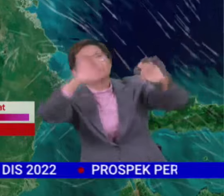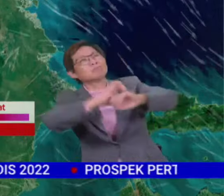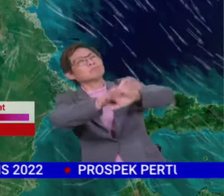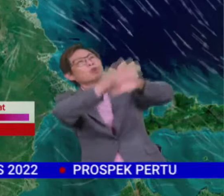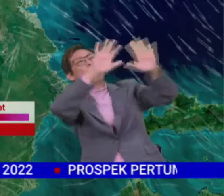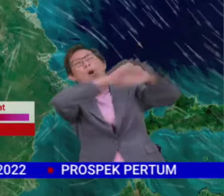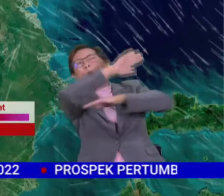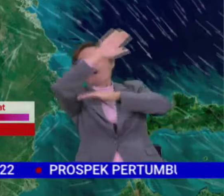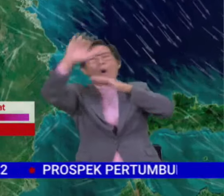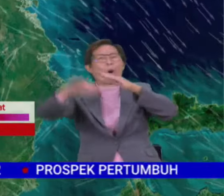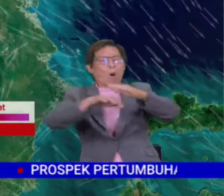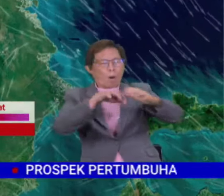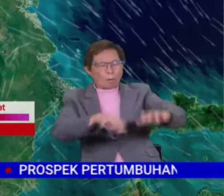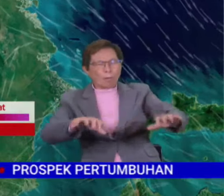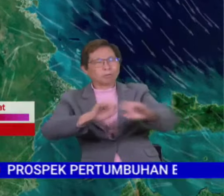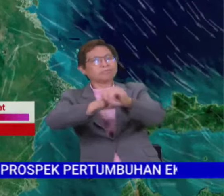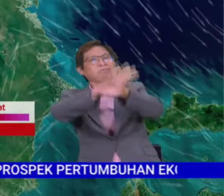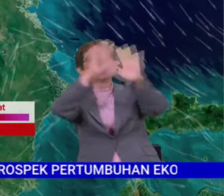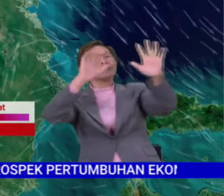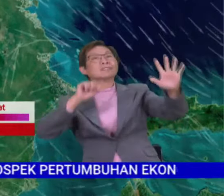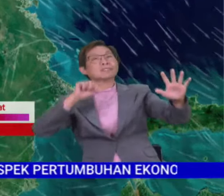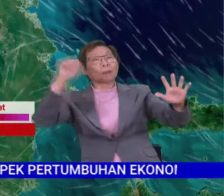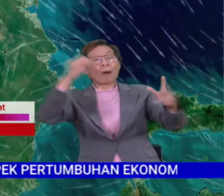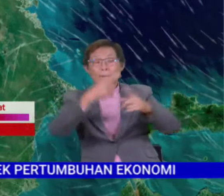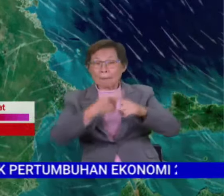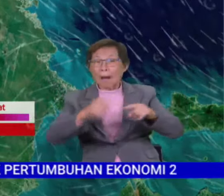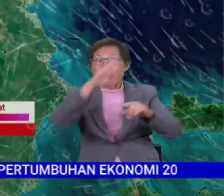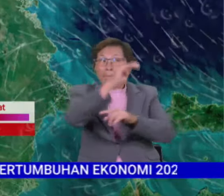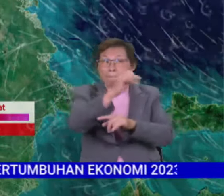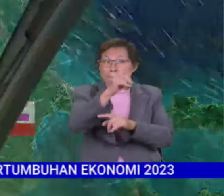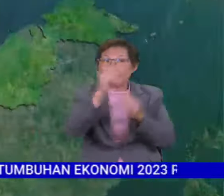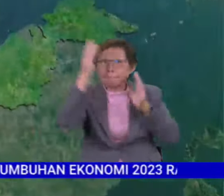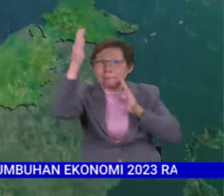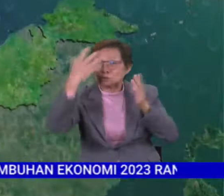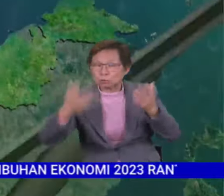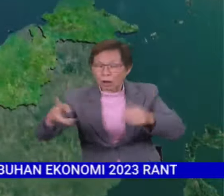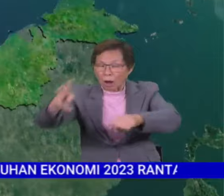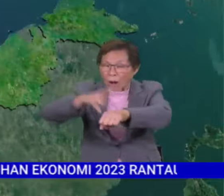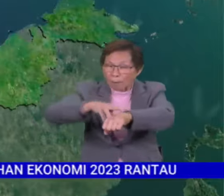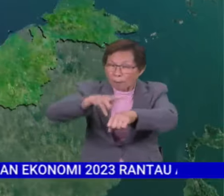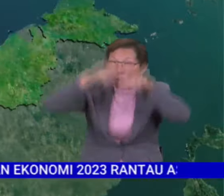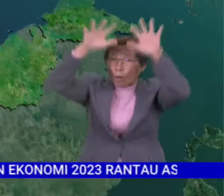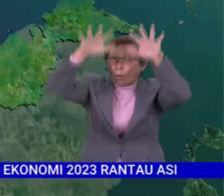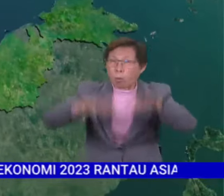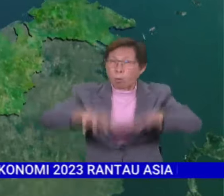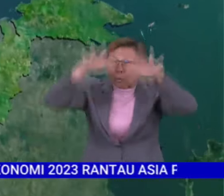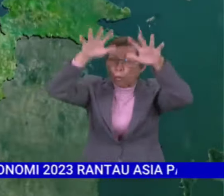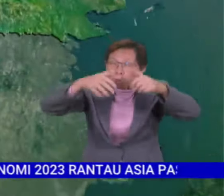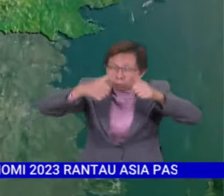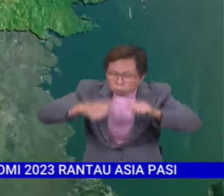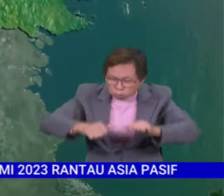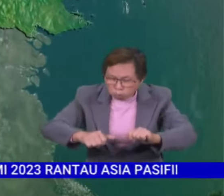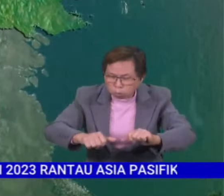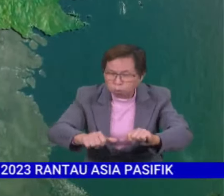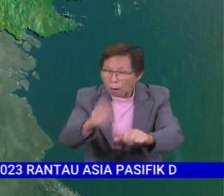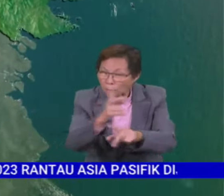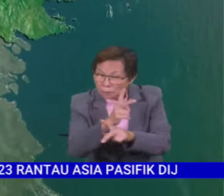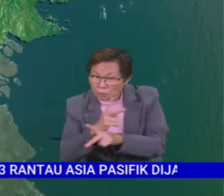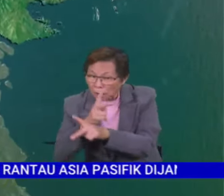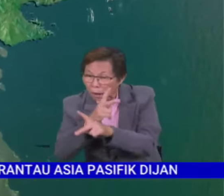di hampir keseluruhan bahagian. Namun yang demikian, Met Malaysia telah pun mengeluarkan amaran hujan lebat berterusan peringkat